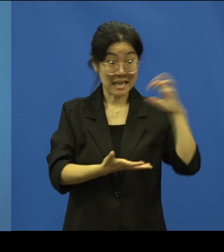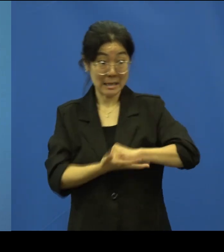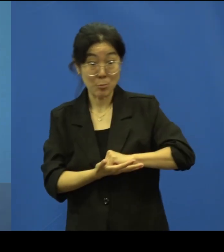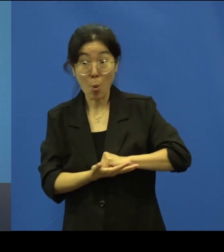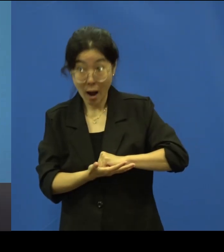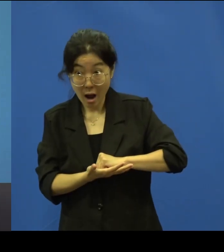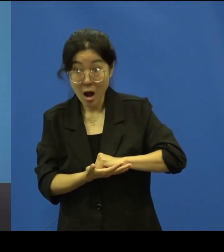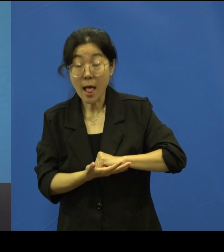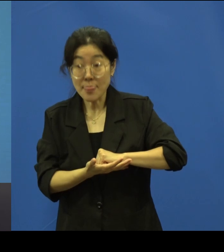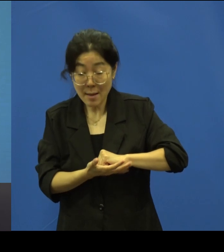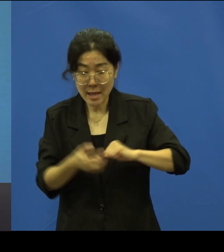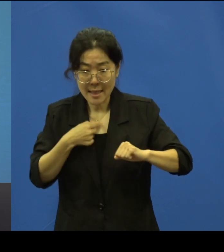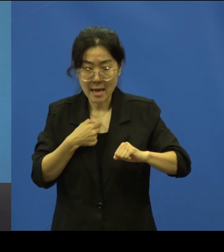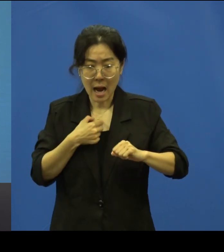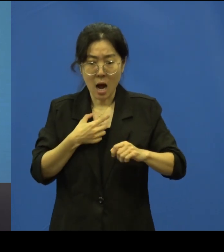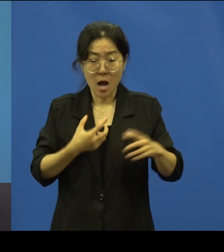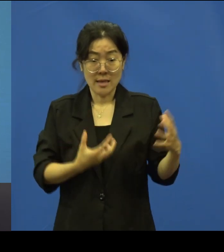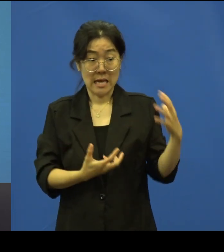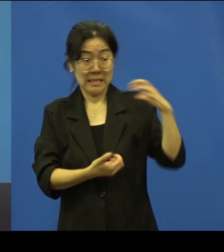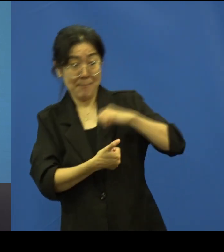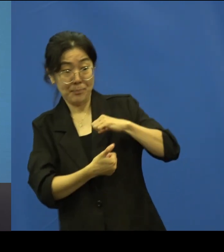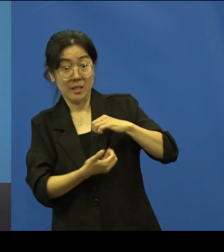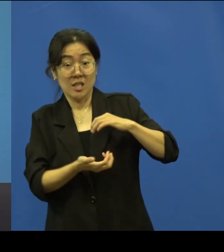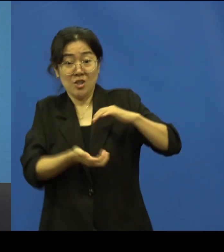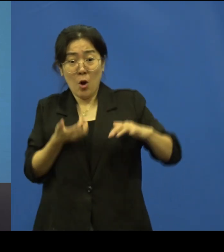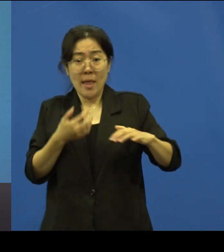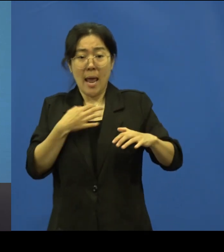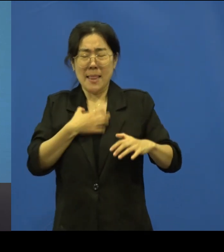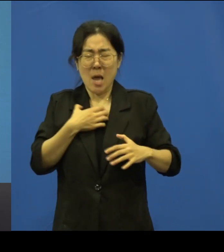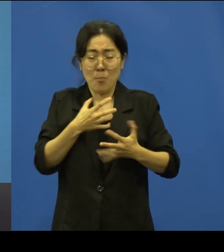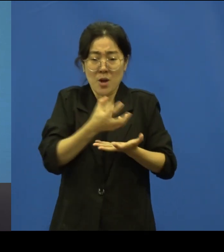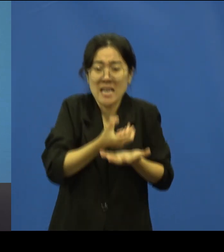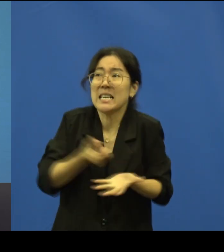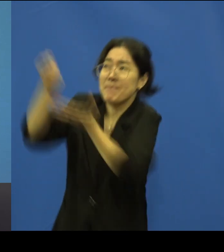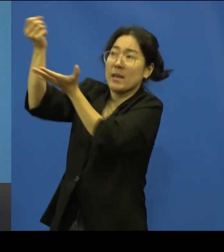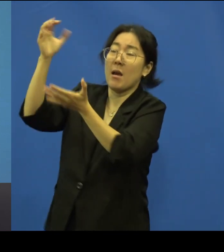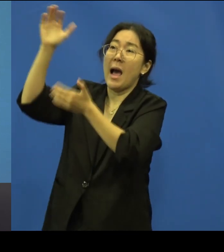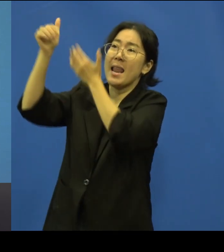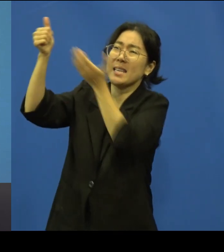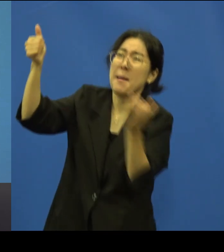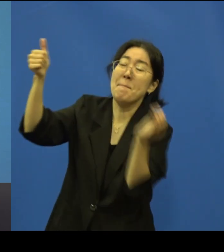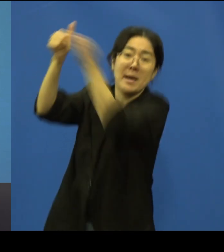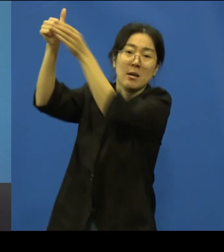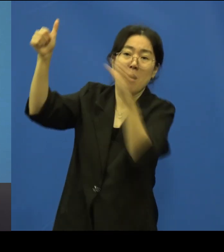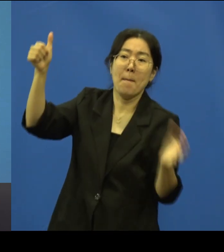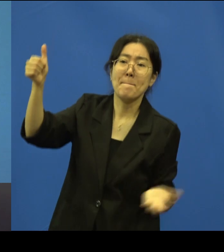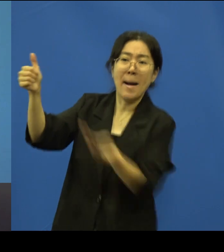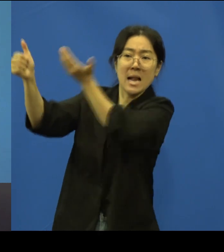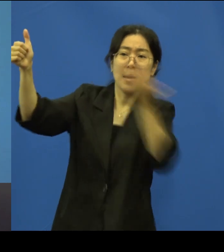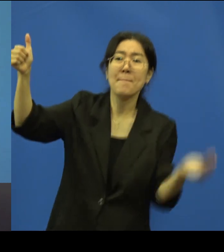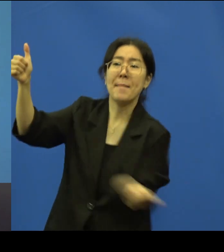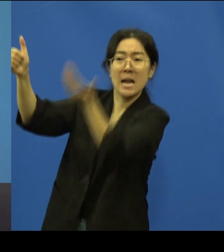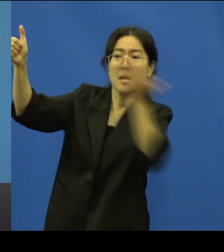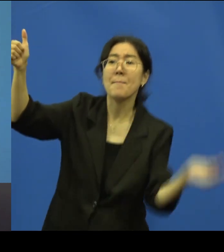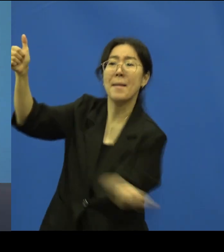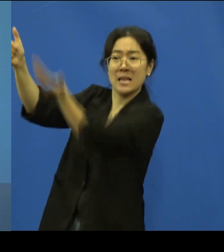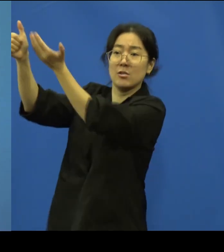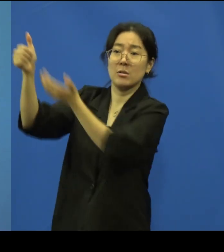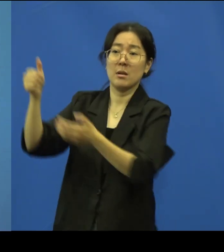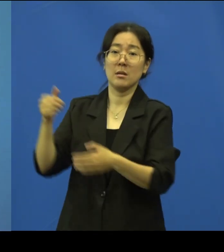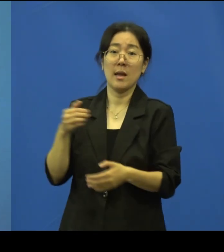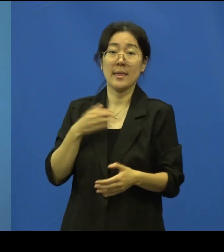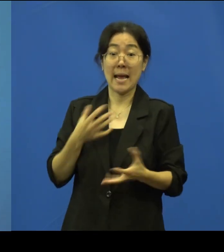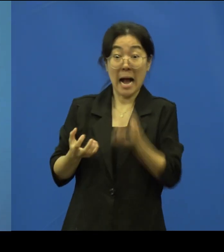너희 염려를 다 주께 맡기라. 이는 그가 너희를 돌보심이라 이렇게 되어 있거든요. 그러니까 우리가 염려를 어떻게 맡겨요?